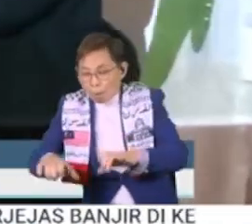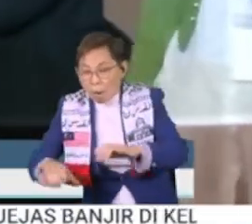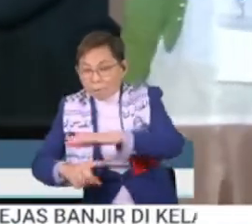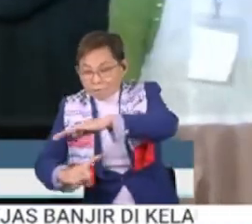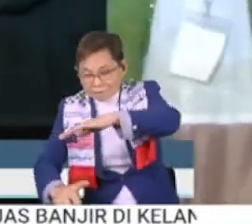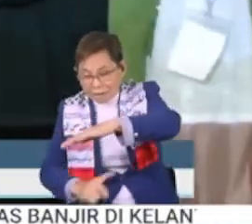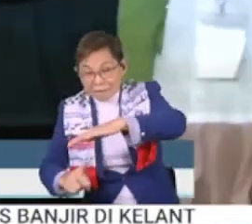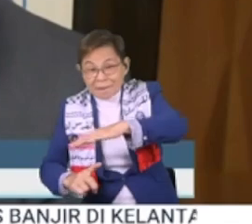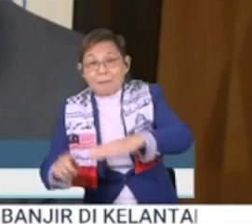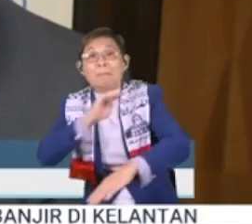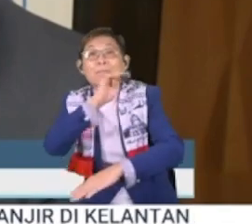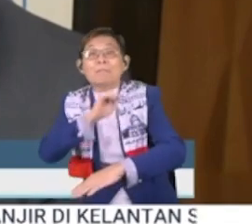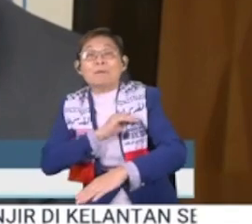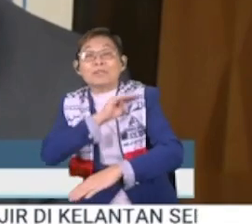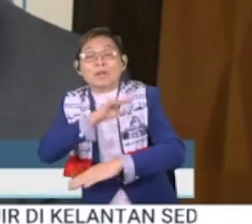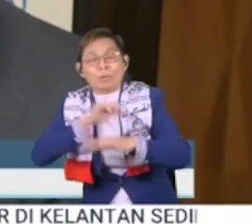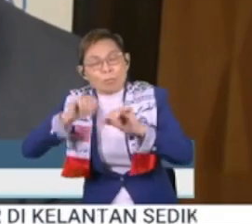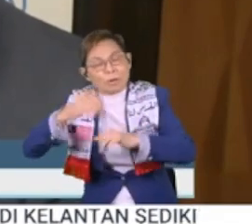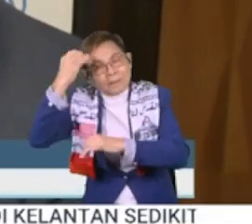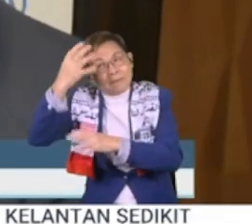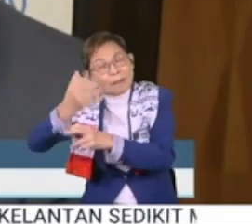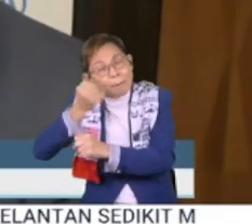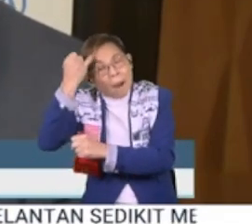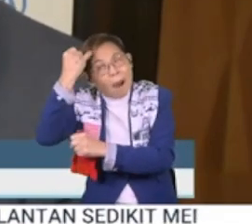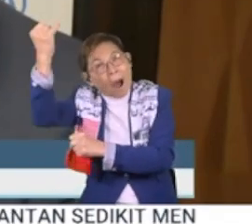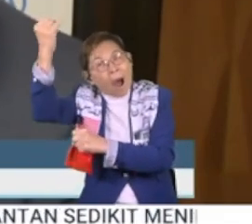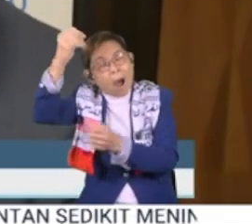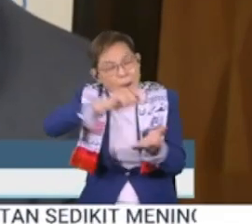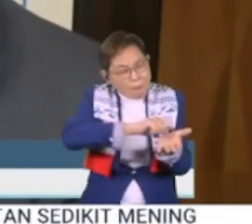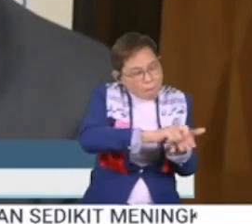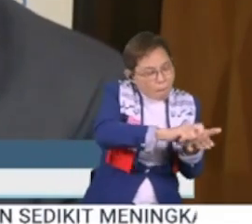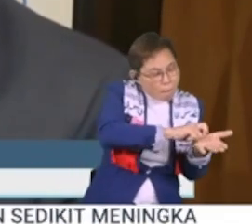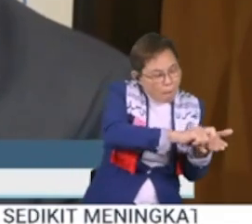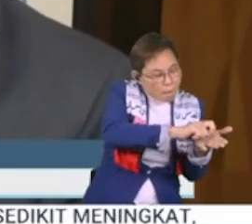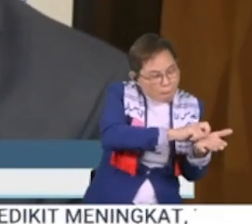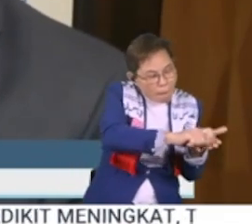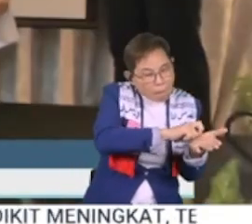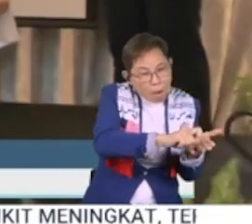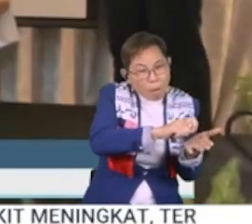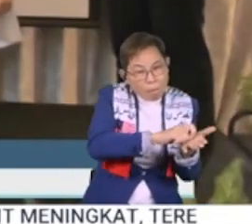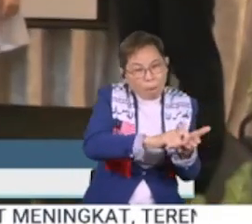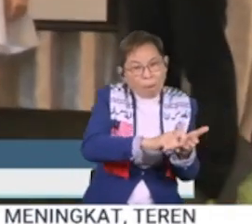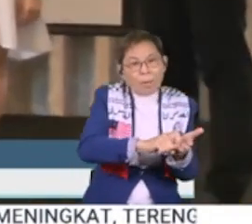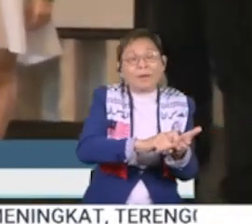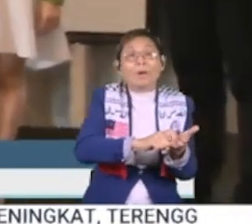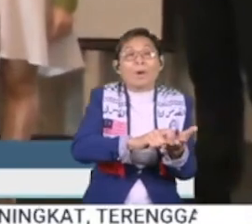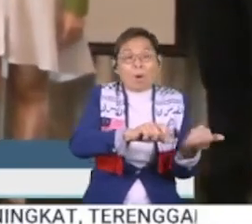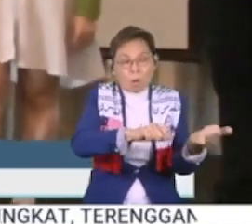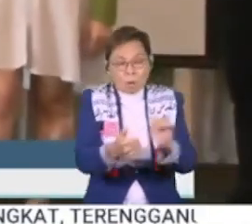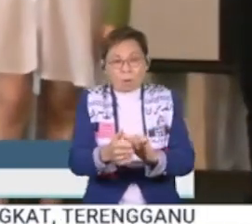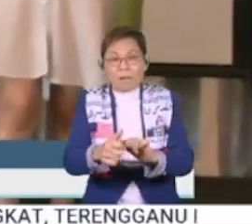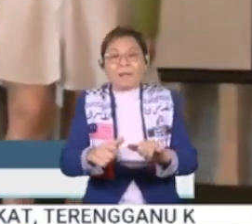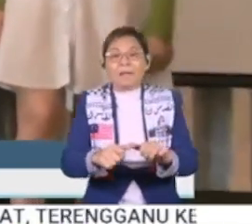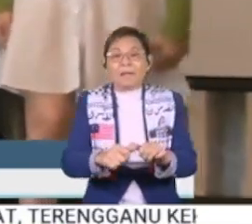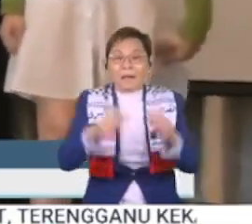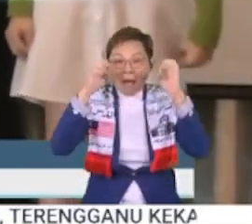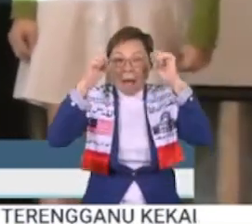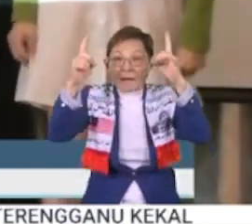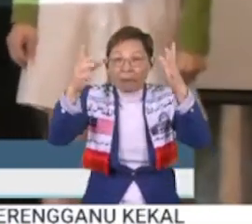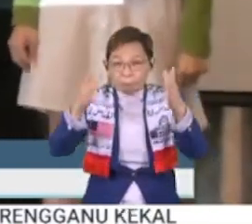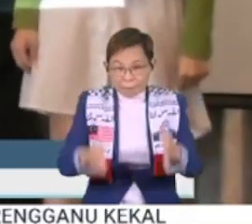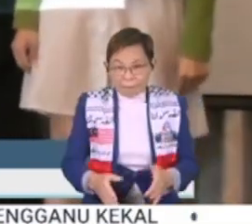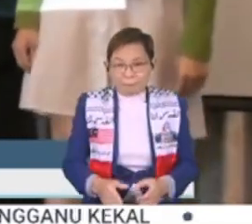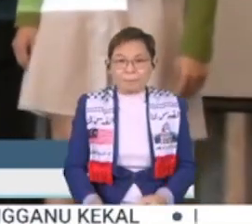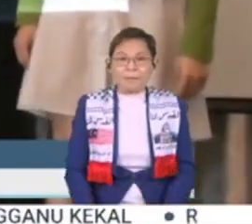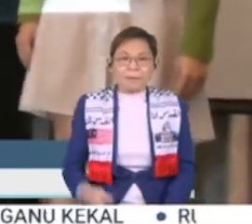idea daripada penulisan-penulisan yang telah dibuat oleh parap ahli akademik dalam persidangan ini